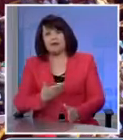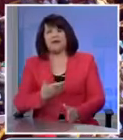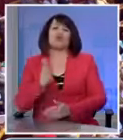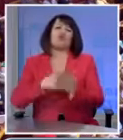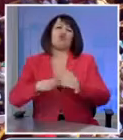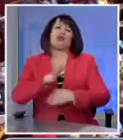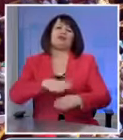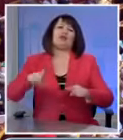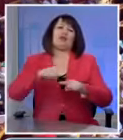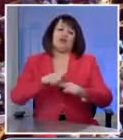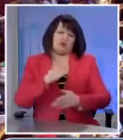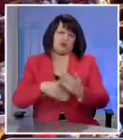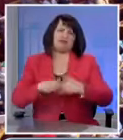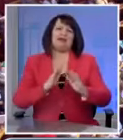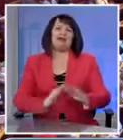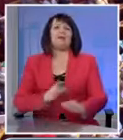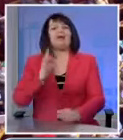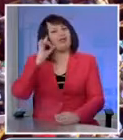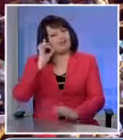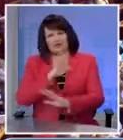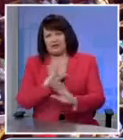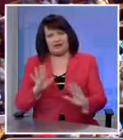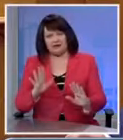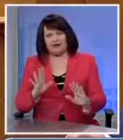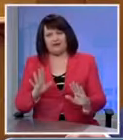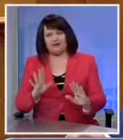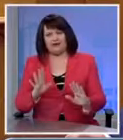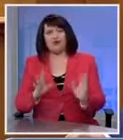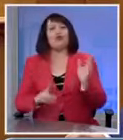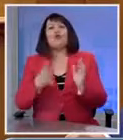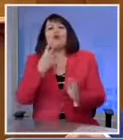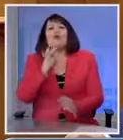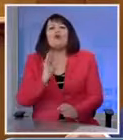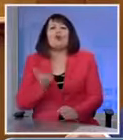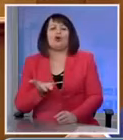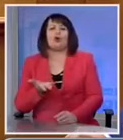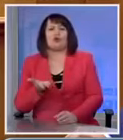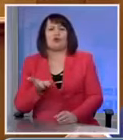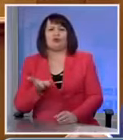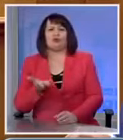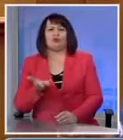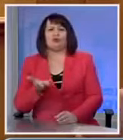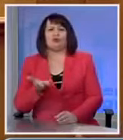όλοι. Δεν κατανοώ λοιπόν ποιος είναι ο λόγος